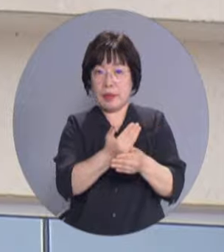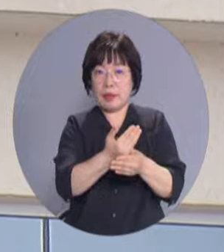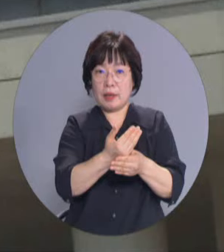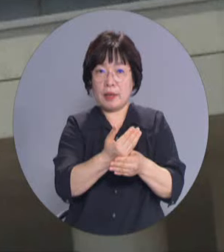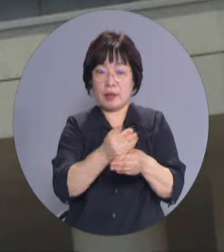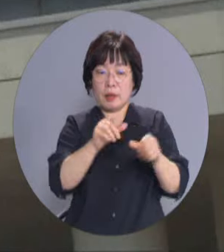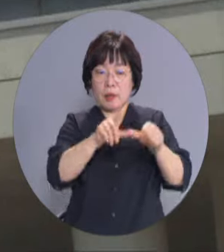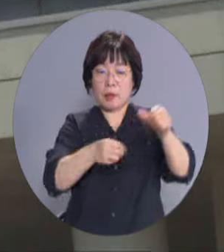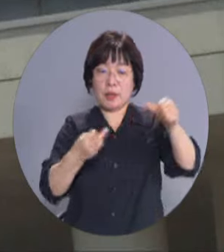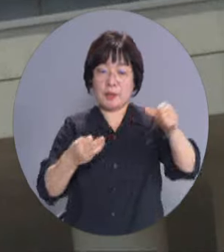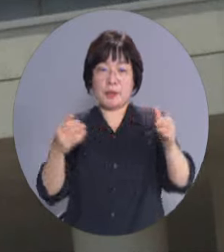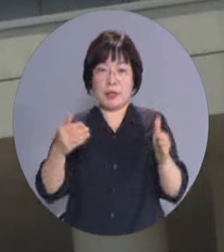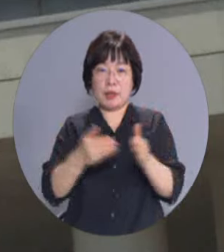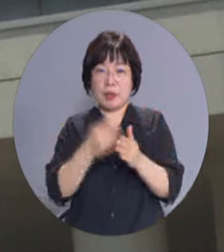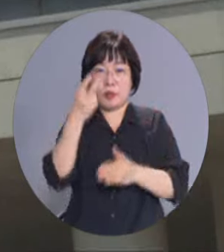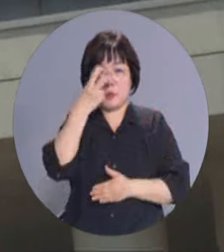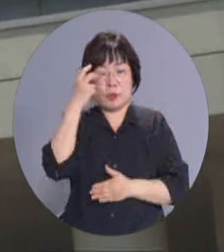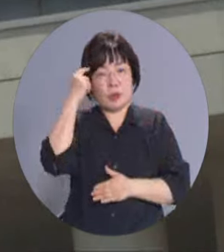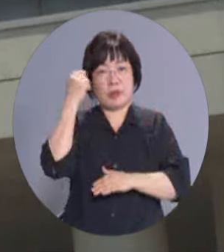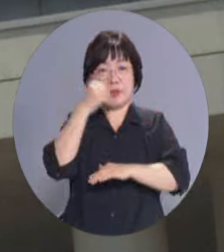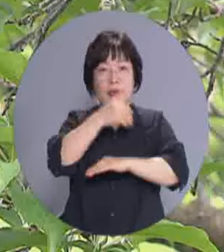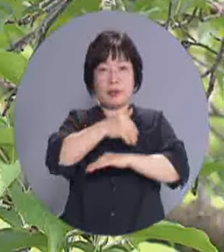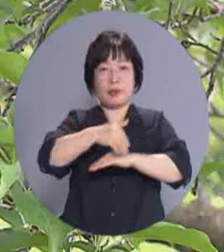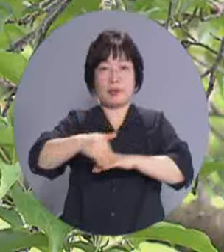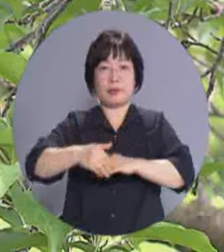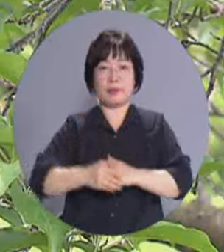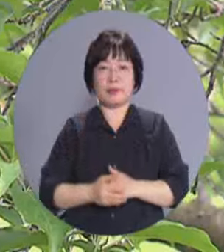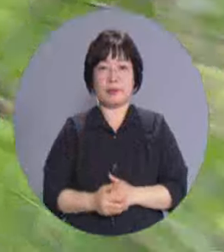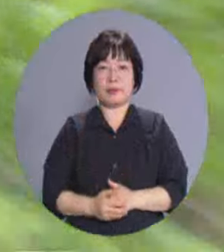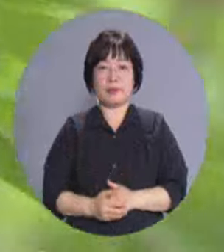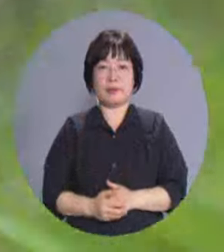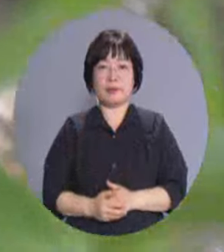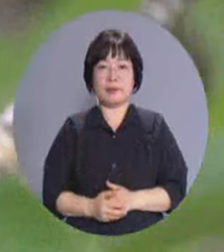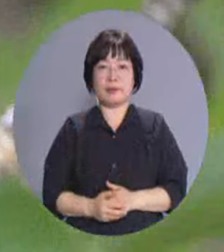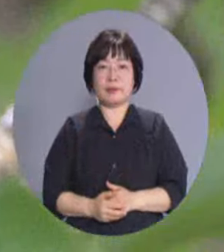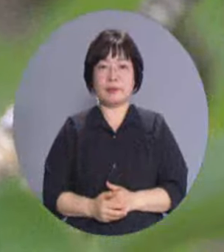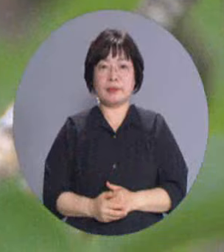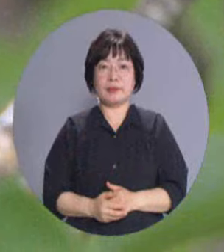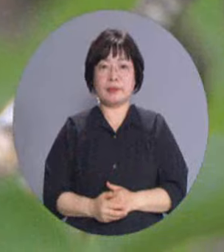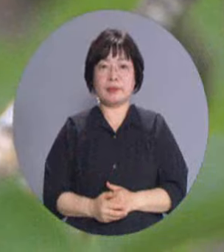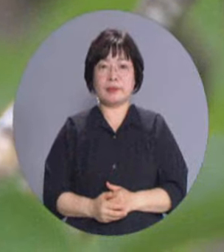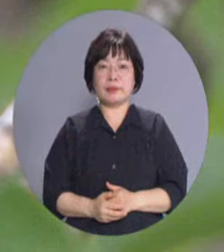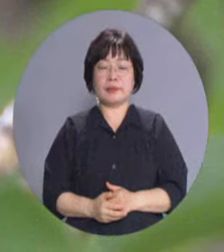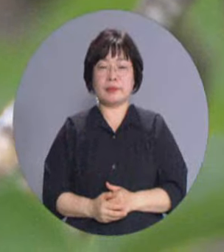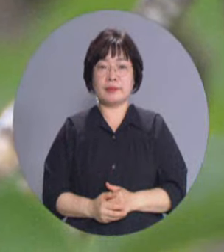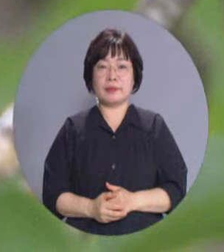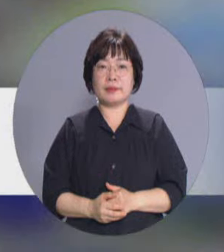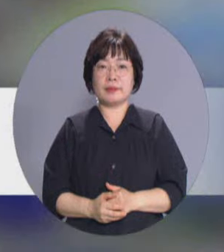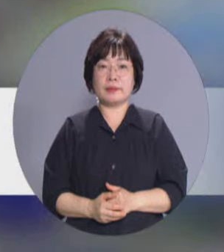13일까지 피해 조사를 진행하기로 했습니다 MBC 뉴스 김단비입니다